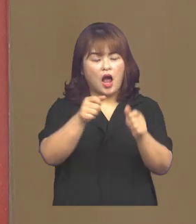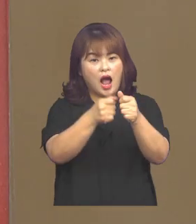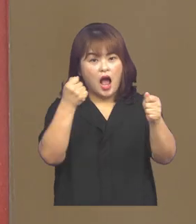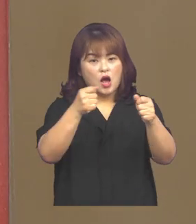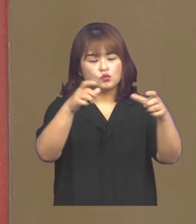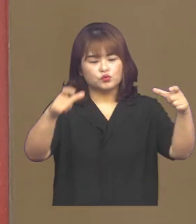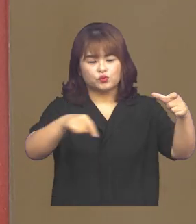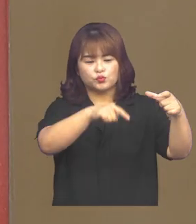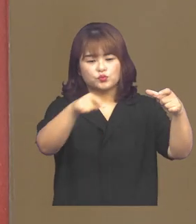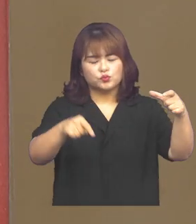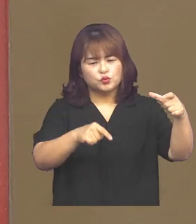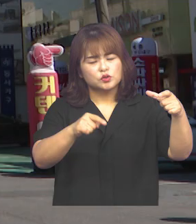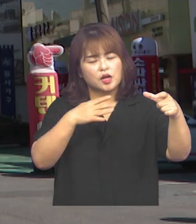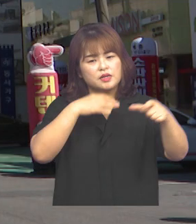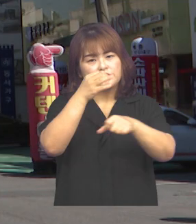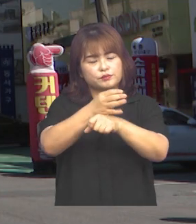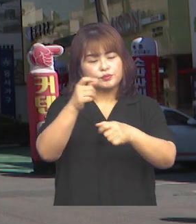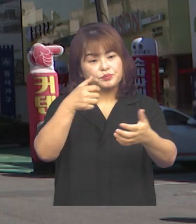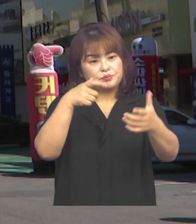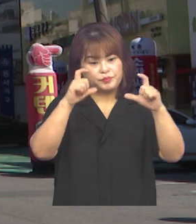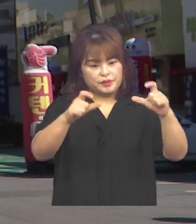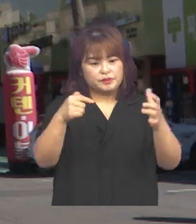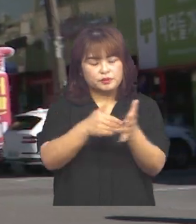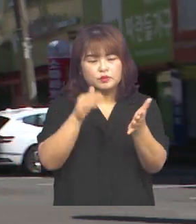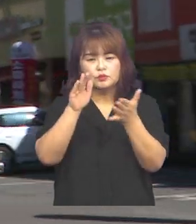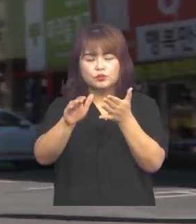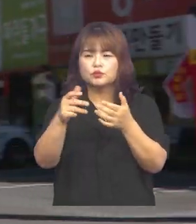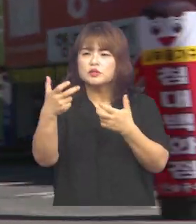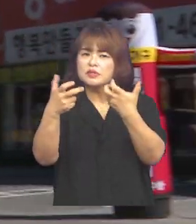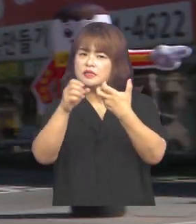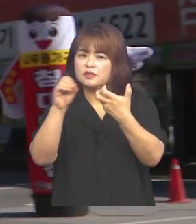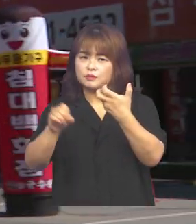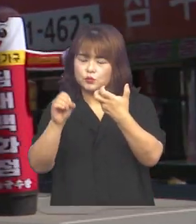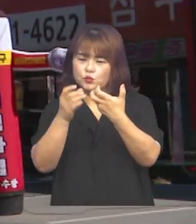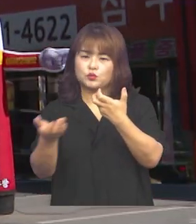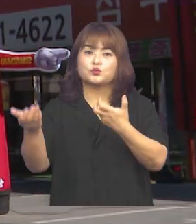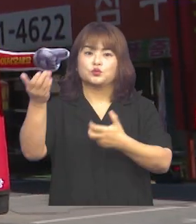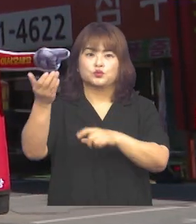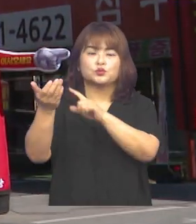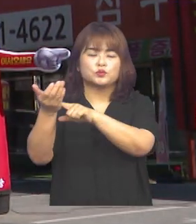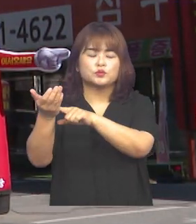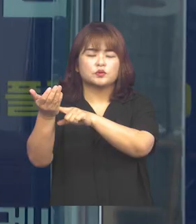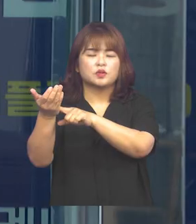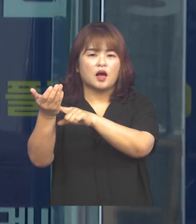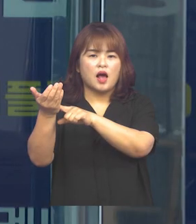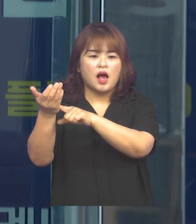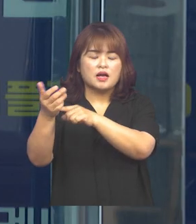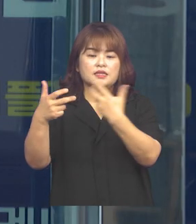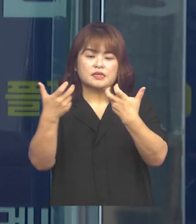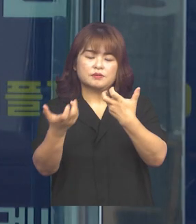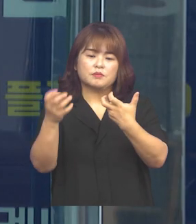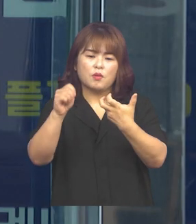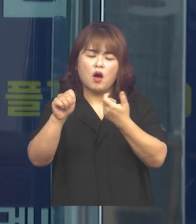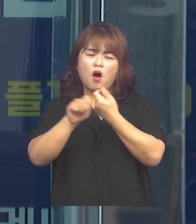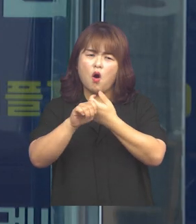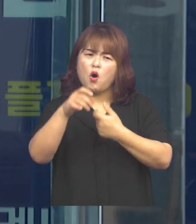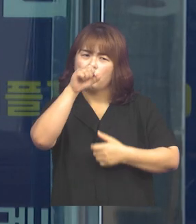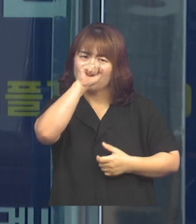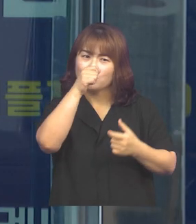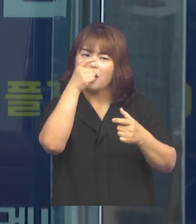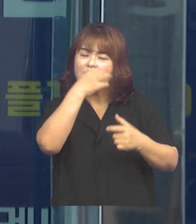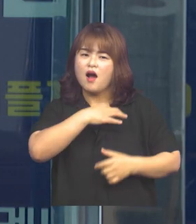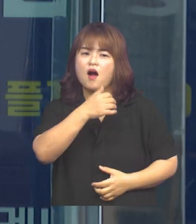7개월간 온누리 상품권 매출액이 70억 원을 돌파한 것으로 집계돼 상점가 지정이 소상공인 매출에